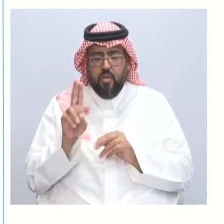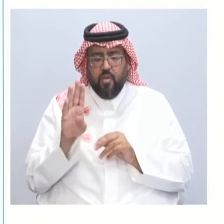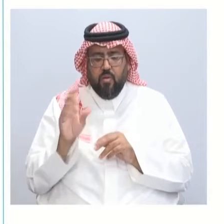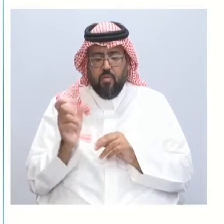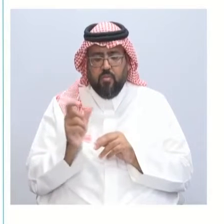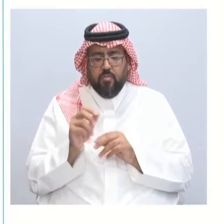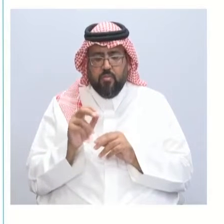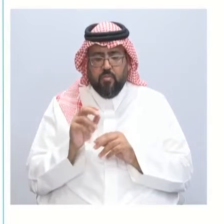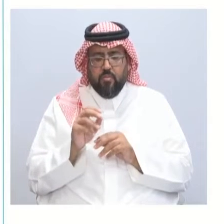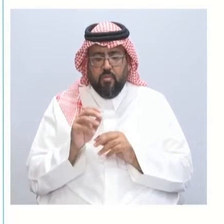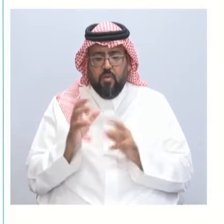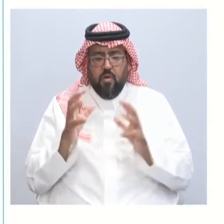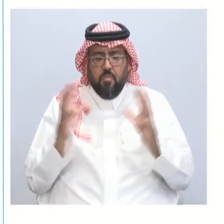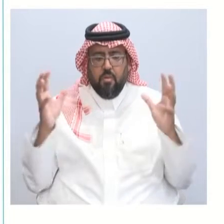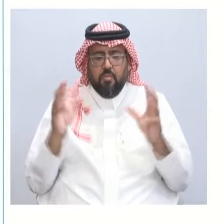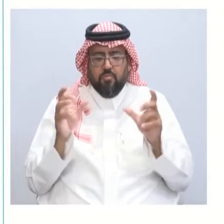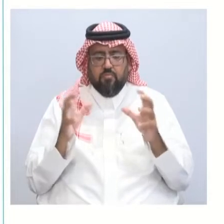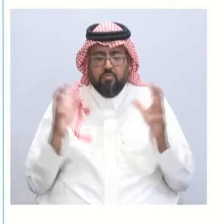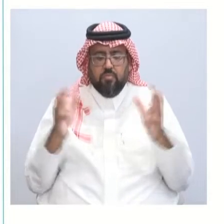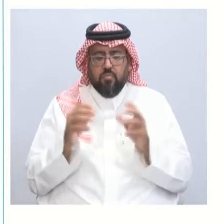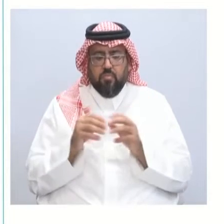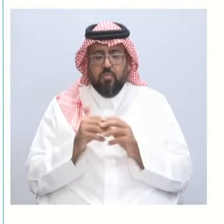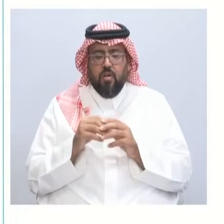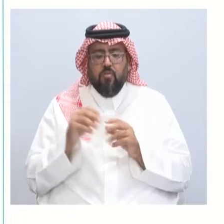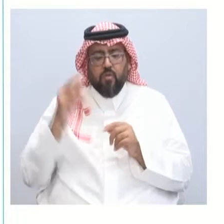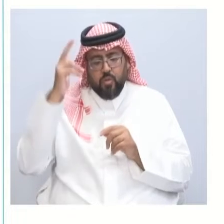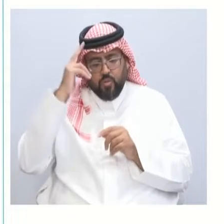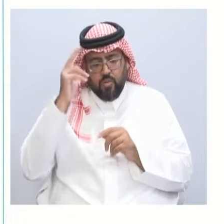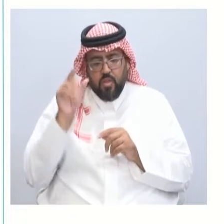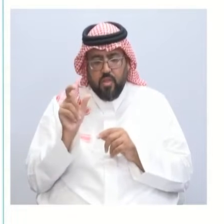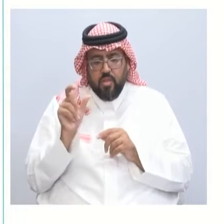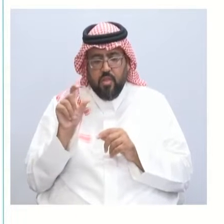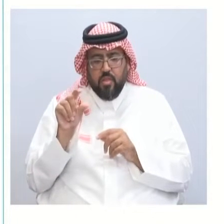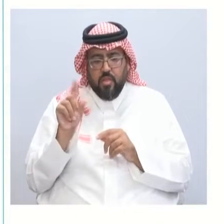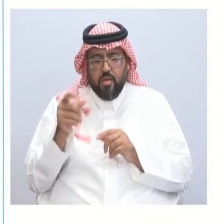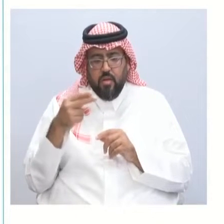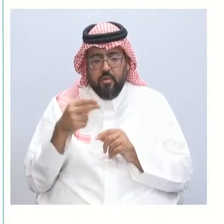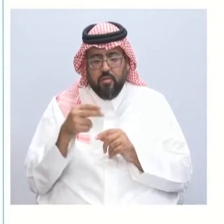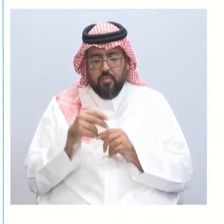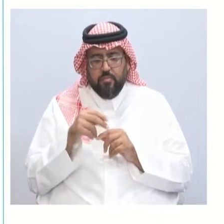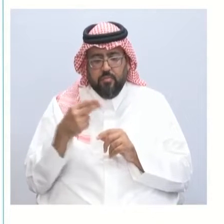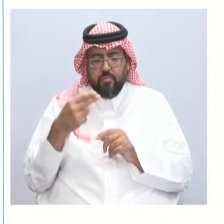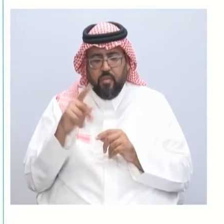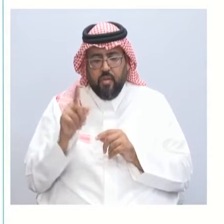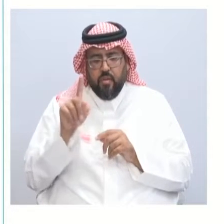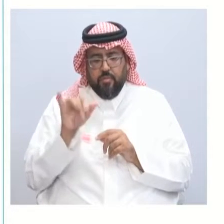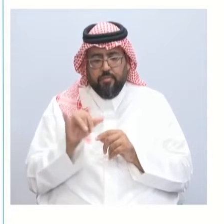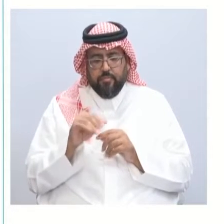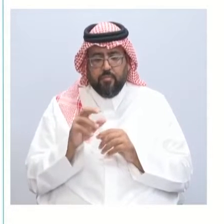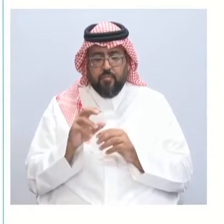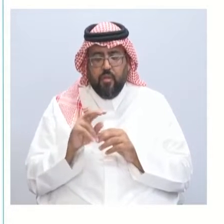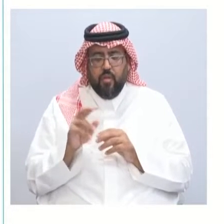كتل كبير باشكال كبيره وتوجد السعوديه في الدرع العربي انواع الصخور